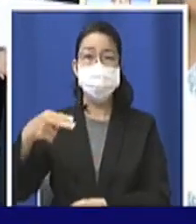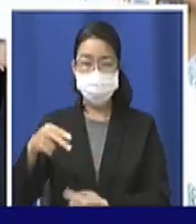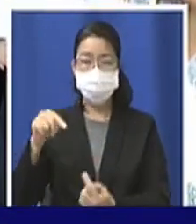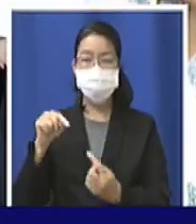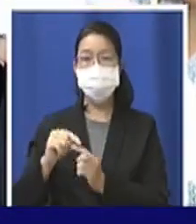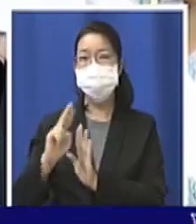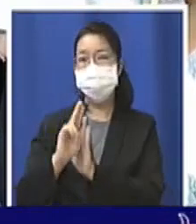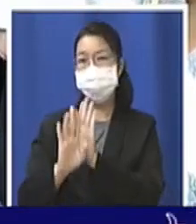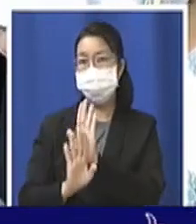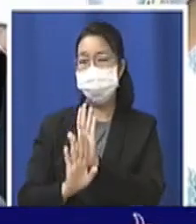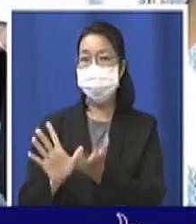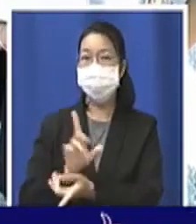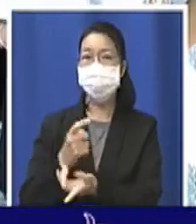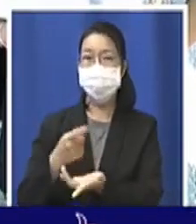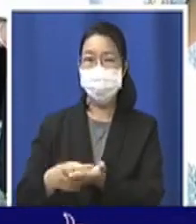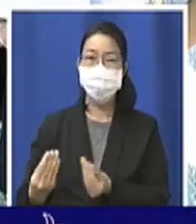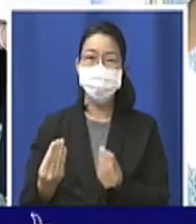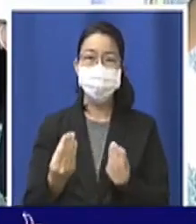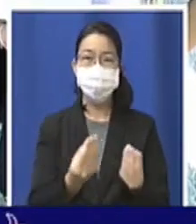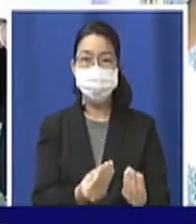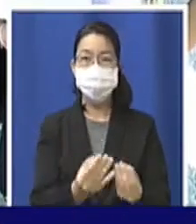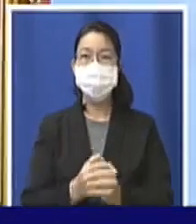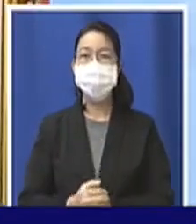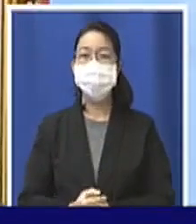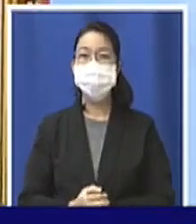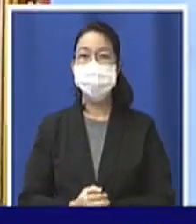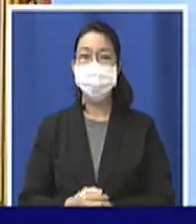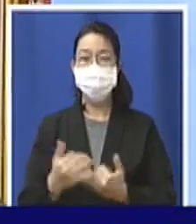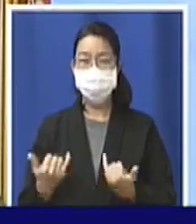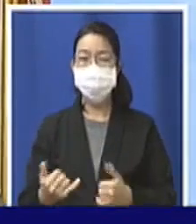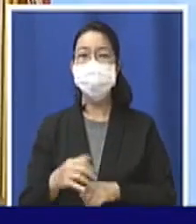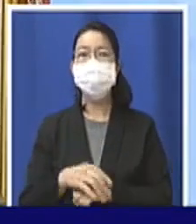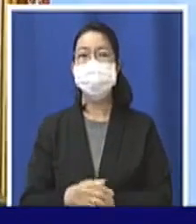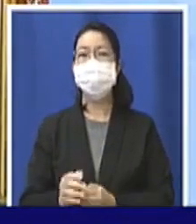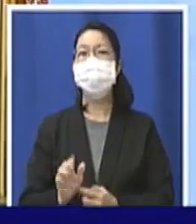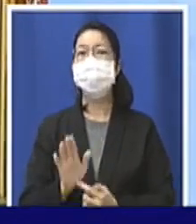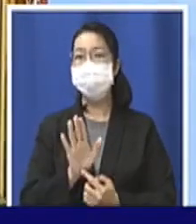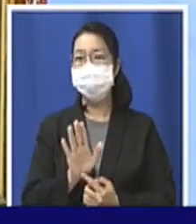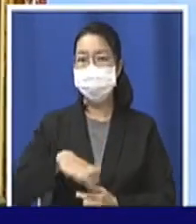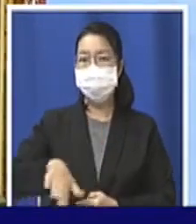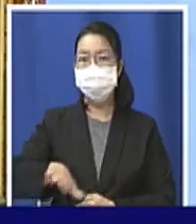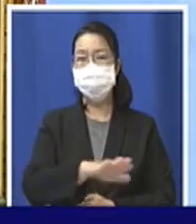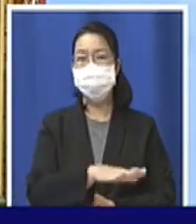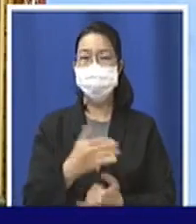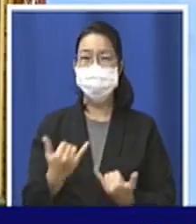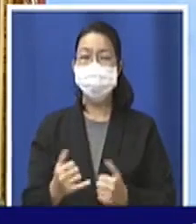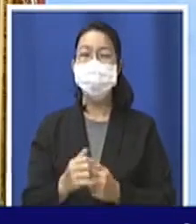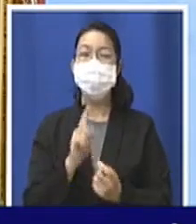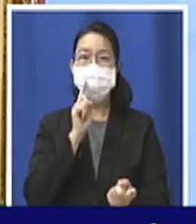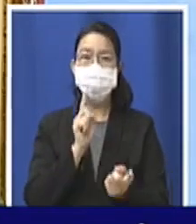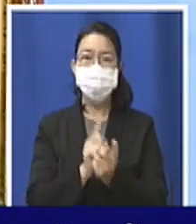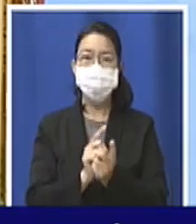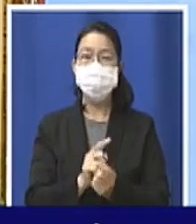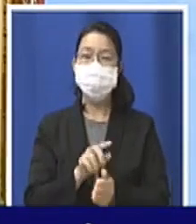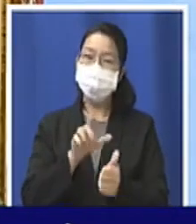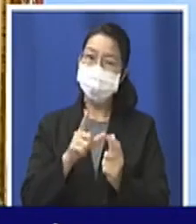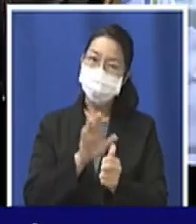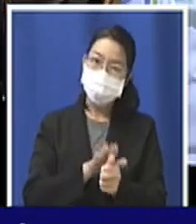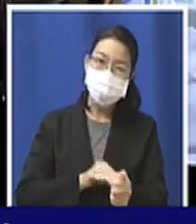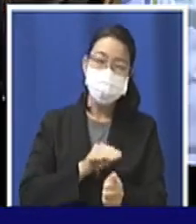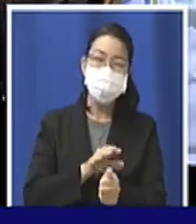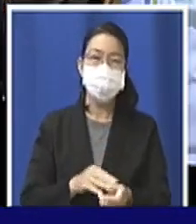ทตามระเบียบของผู้ประกันตนในมาตรการของมาตรการสังคมอีกด้วยค่ะ นี่ถือว่าเป็นการจากไปแล้วก็สร้างชื่อให้ตา